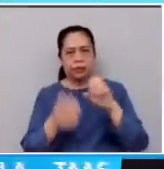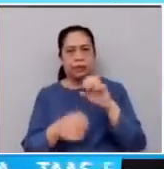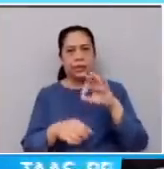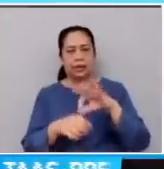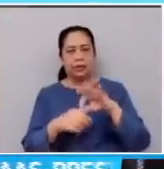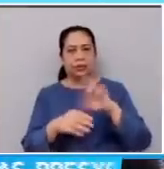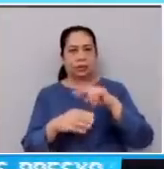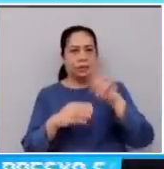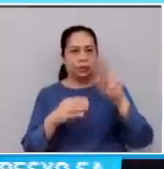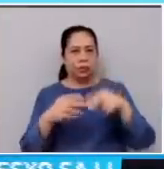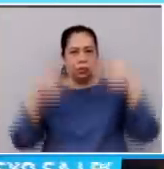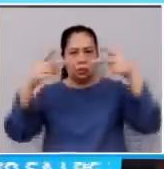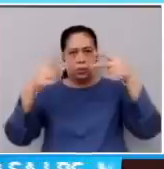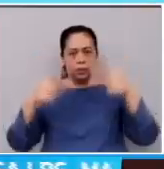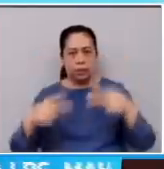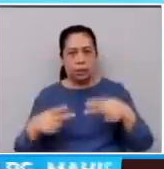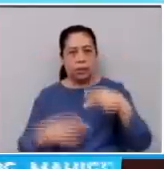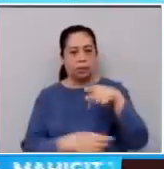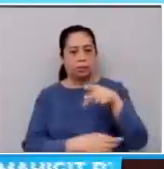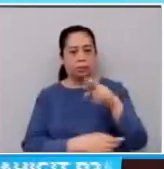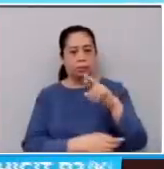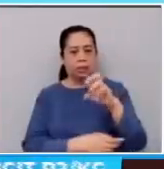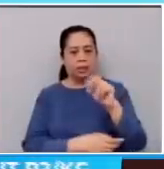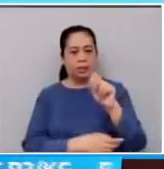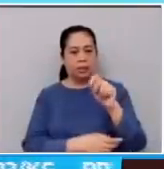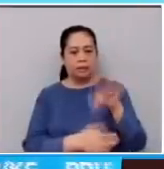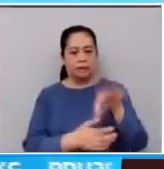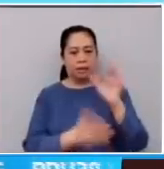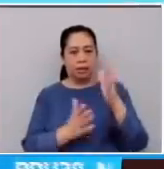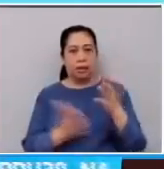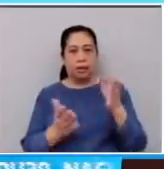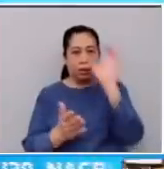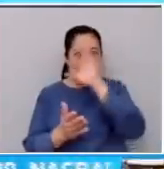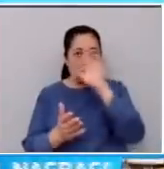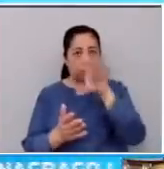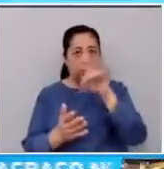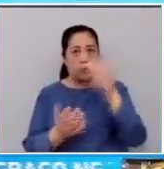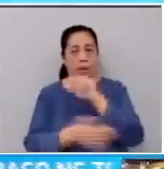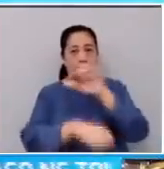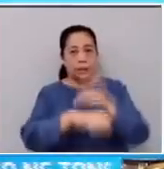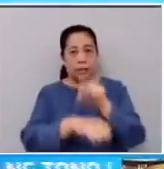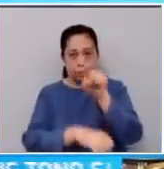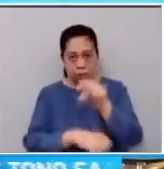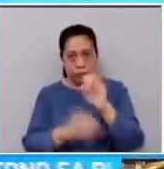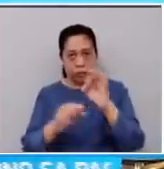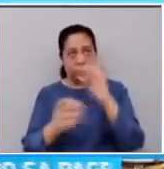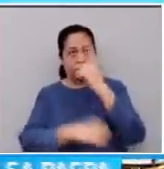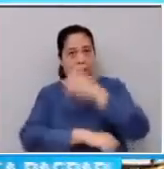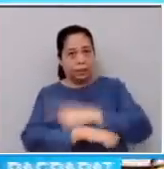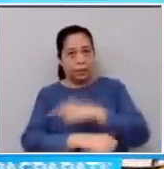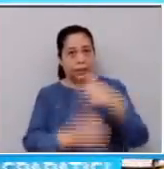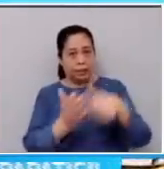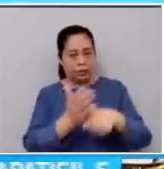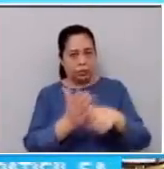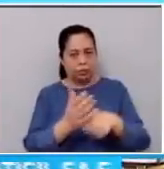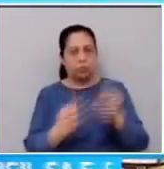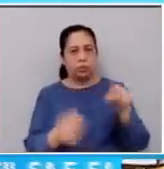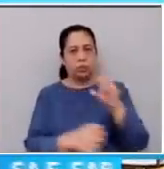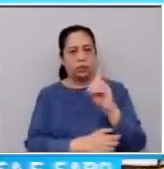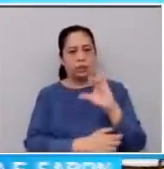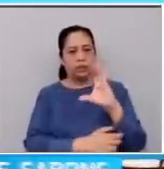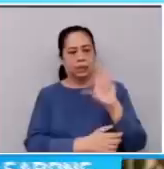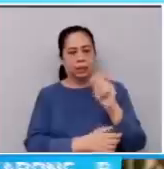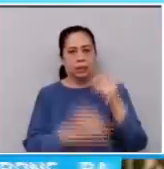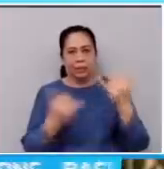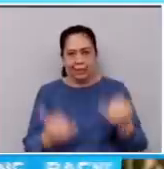website. Yung precinct finder, doon nyo po makikita kung saan presinto kayo naka-assign para sa araw ng election. At sabi ng DICT, ngayong